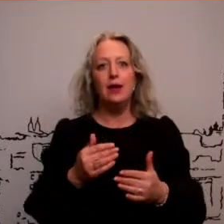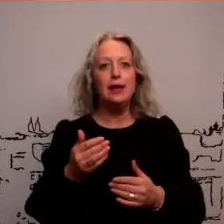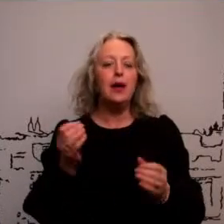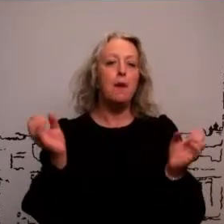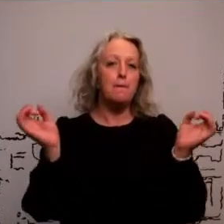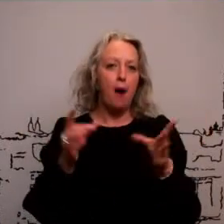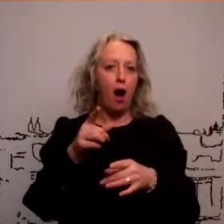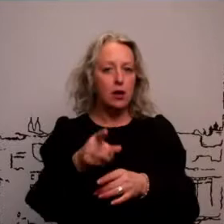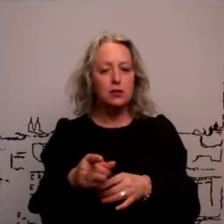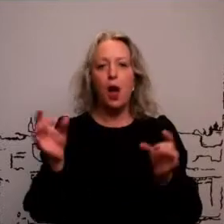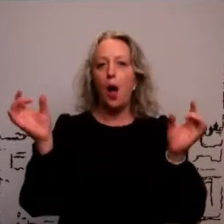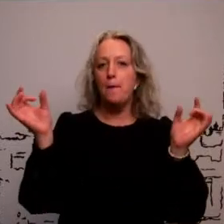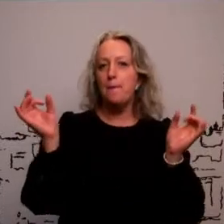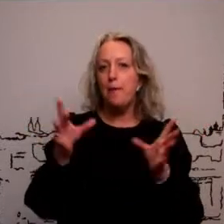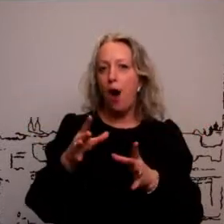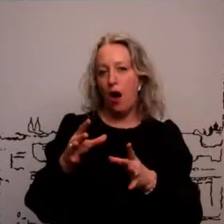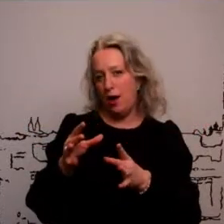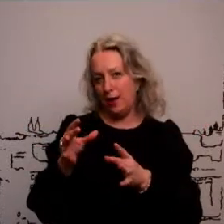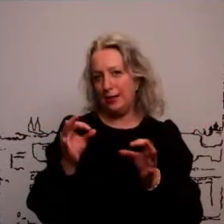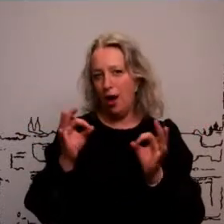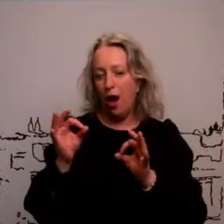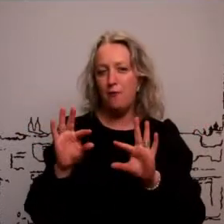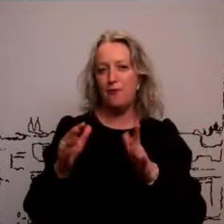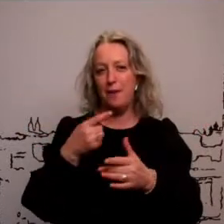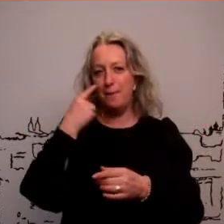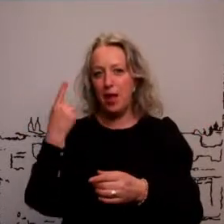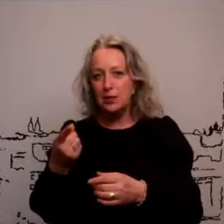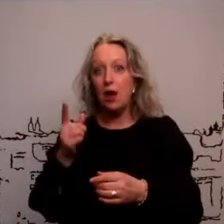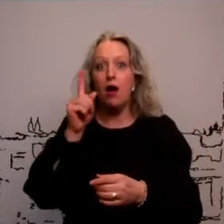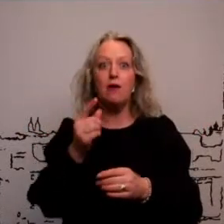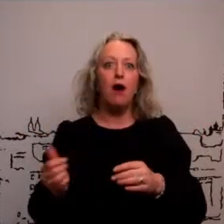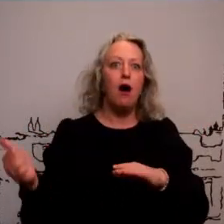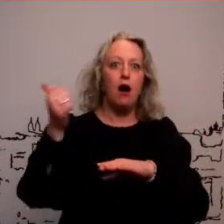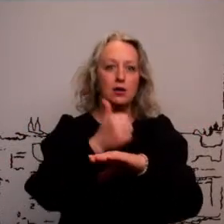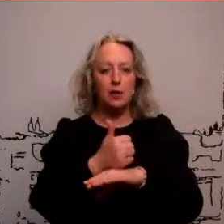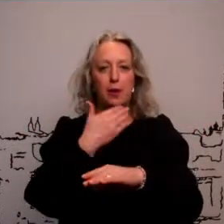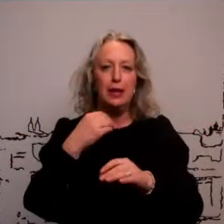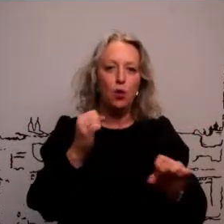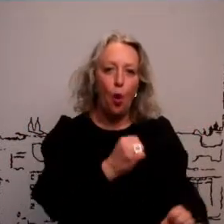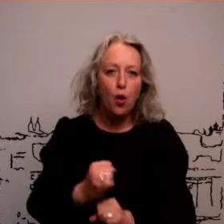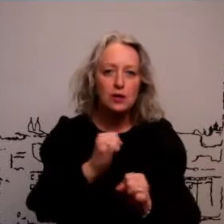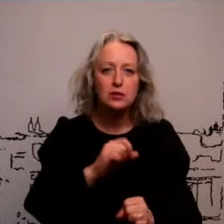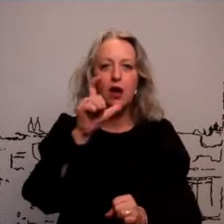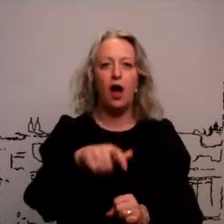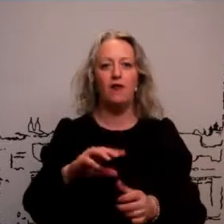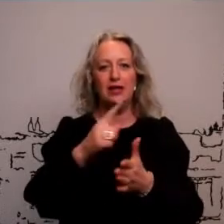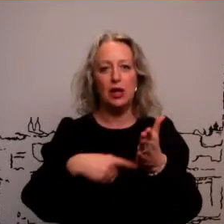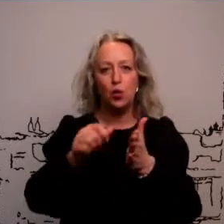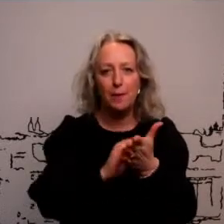et on kas baaridaam või mees, pannakse näiteks mingi nõudepesija või koristaja. Et sellised näited on tegelikult